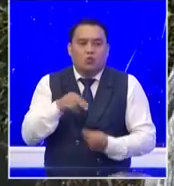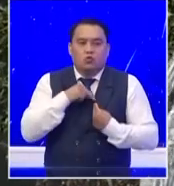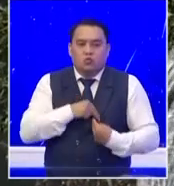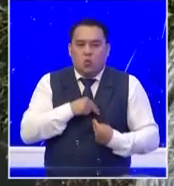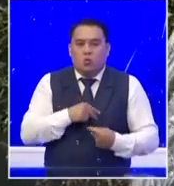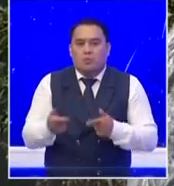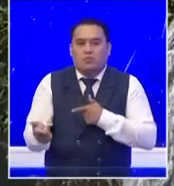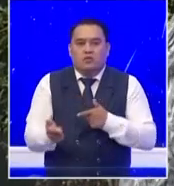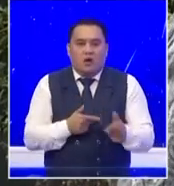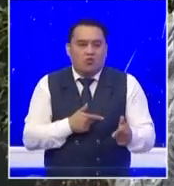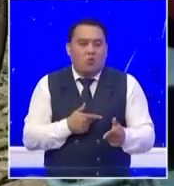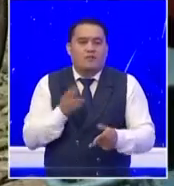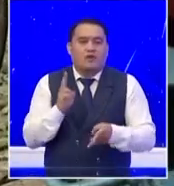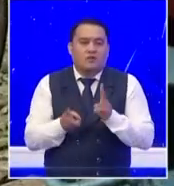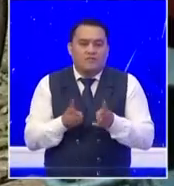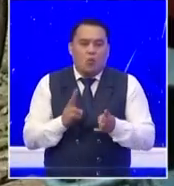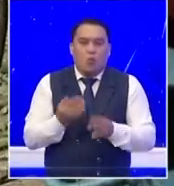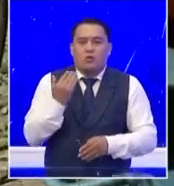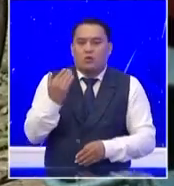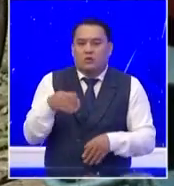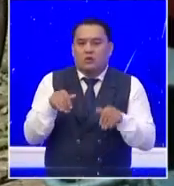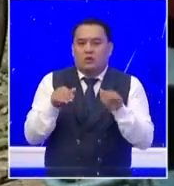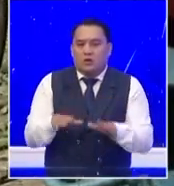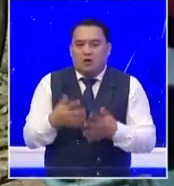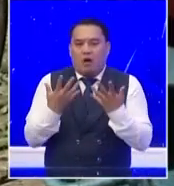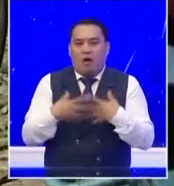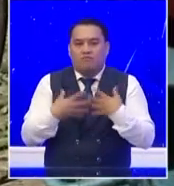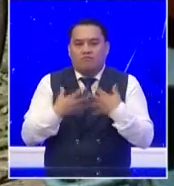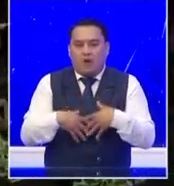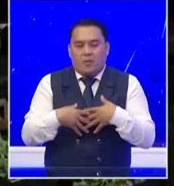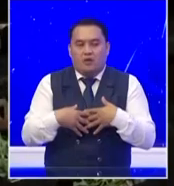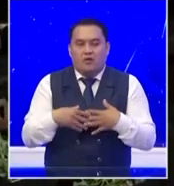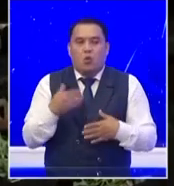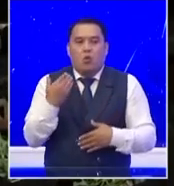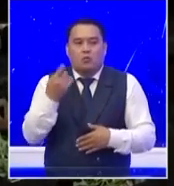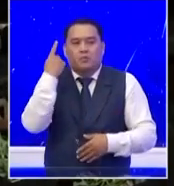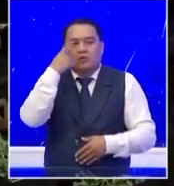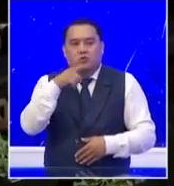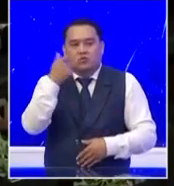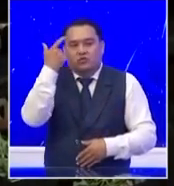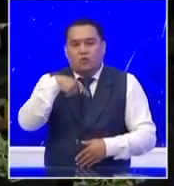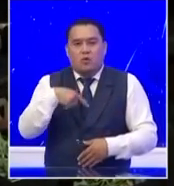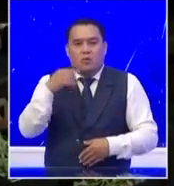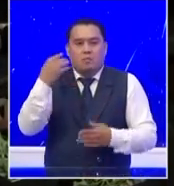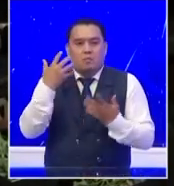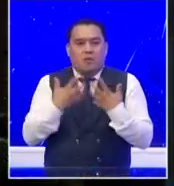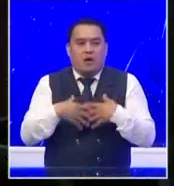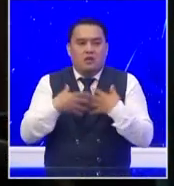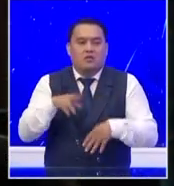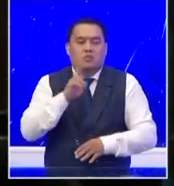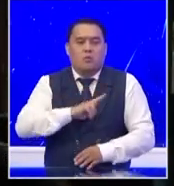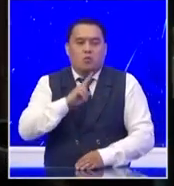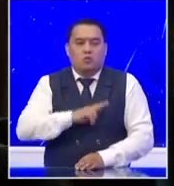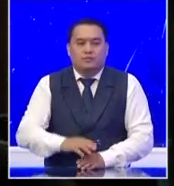трудоемкость приготовления КМЗа, сын Кадырбека Бегимбетова решил автоматизировать КБ. Придумал свой механизм работы.